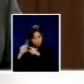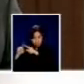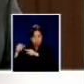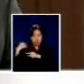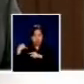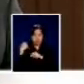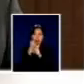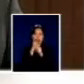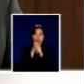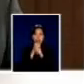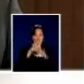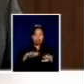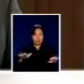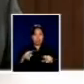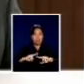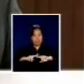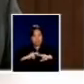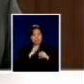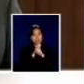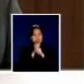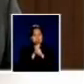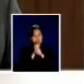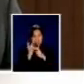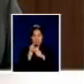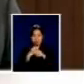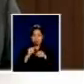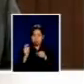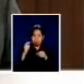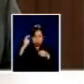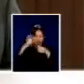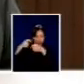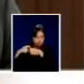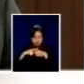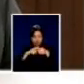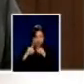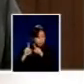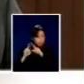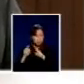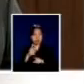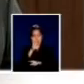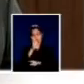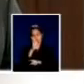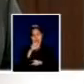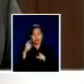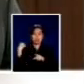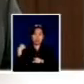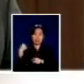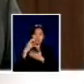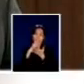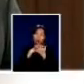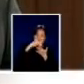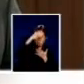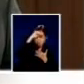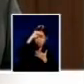เน็ตเวิร์กของเด็กๆเป็นโซเชียลเน็ตเวิร์กสีขาวเนี่ยเพื่อให้เขาเรียนรู้นอกจากจะมีกลุ่มเนื้อหาสาระวิชาความ